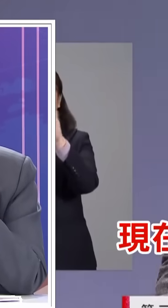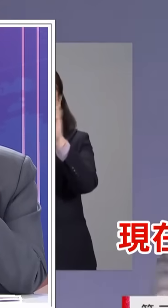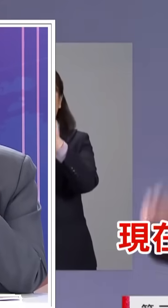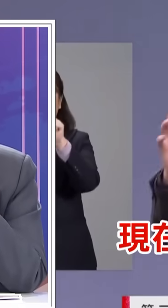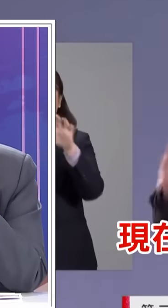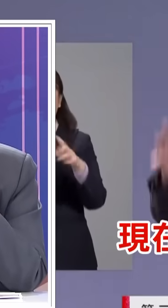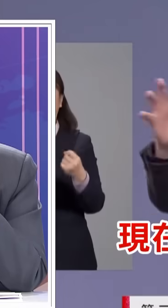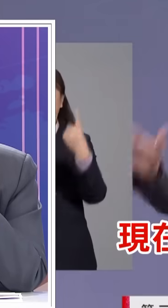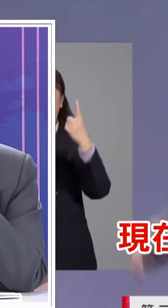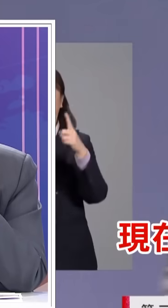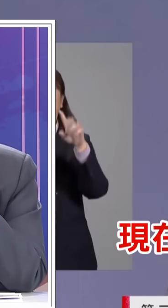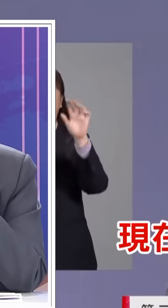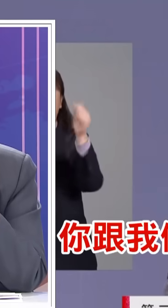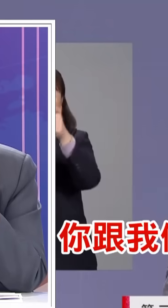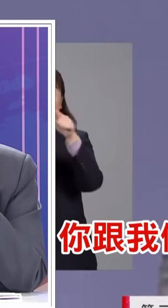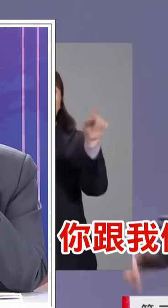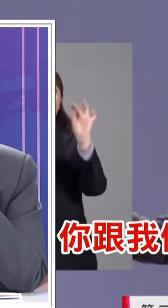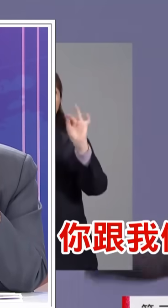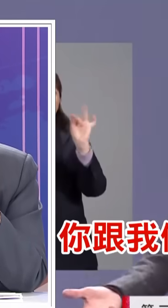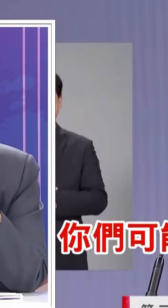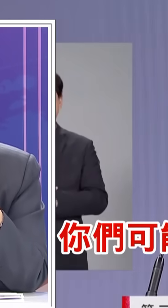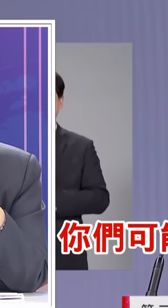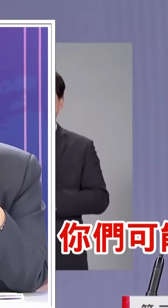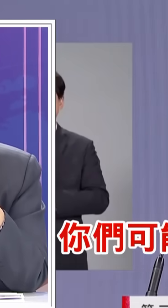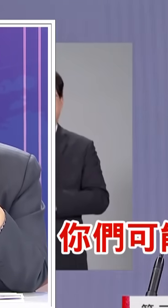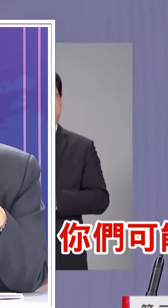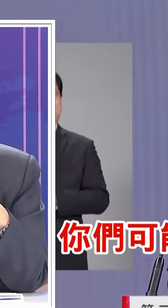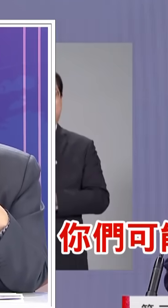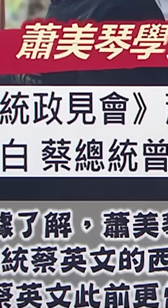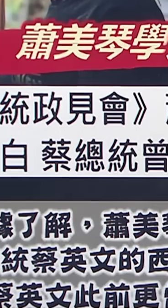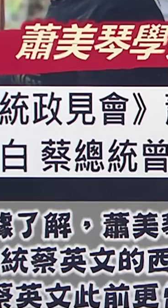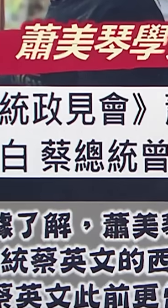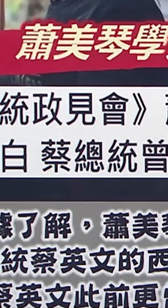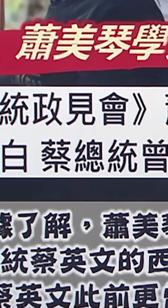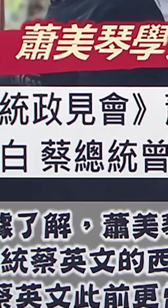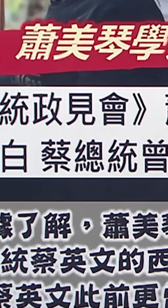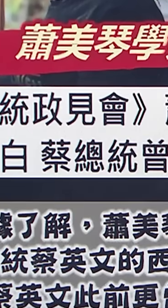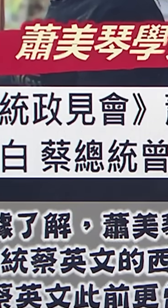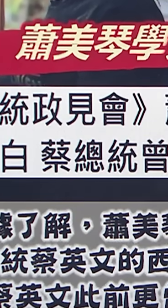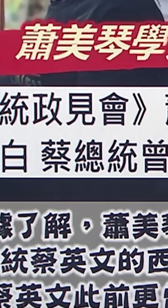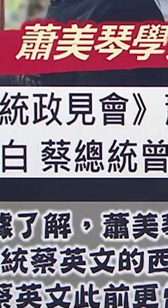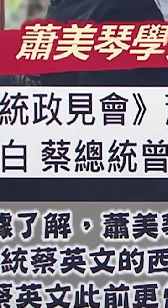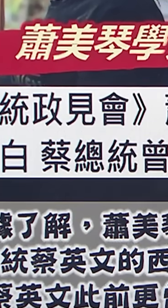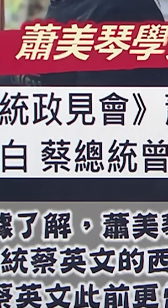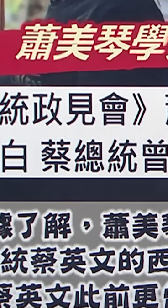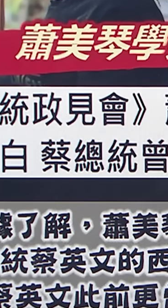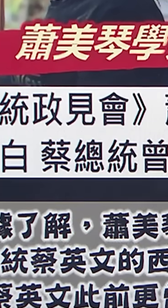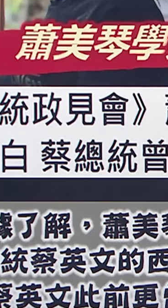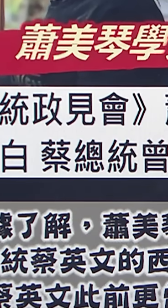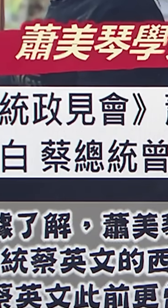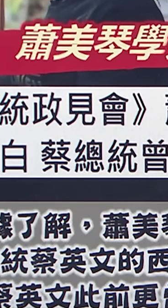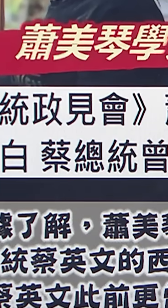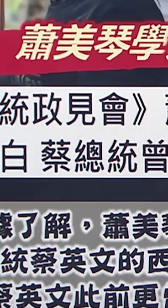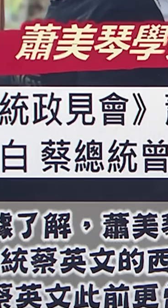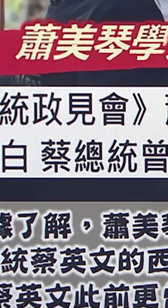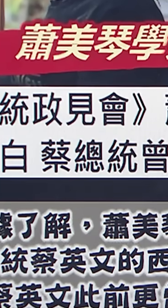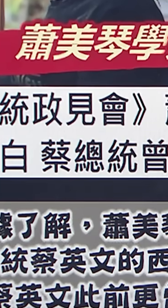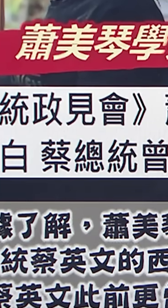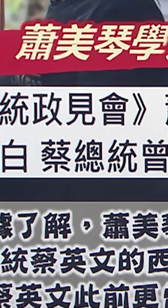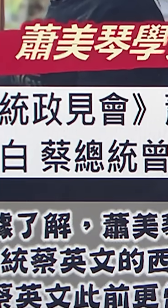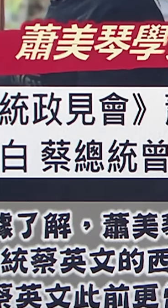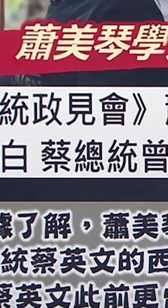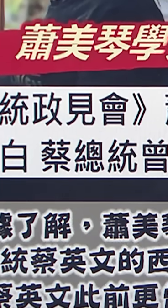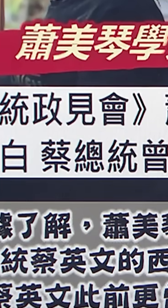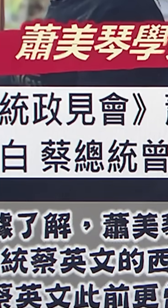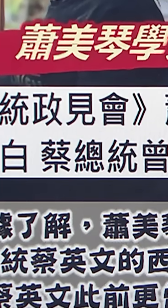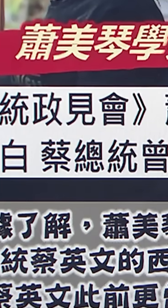是蔡英文2.0那个样子嘛哈。那不基本上哈，萧美琴就是这个样子啦，他没有什么特别的大